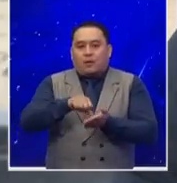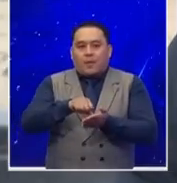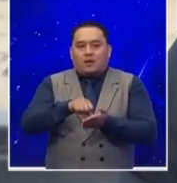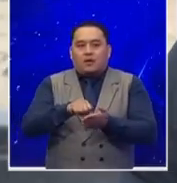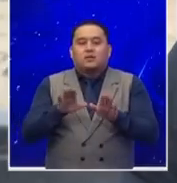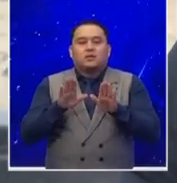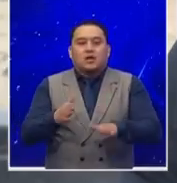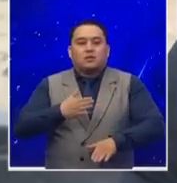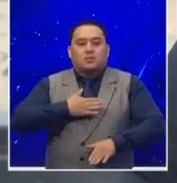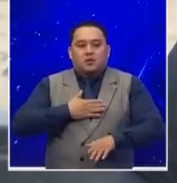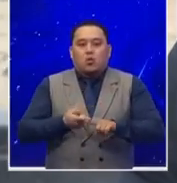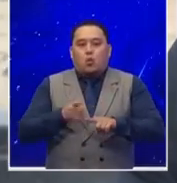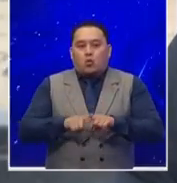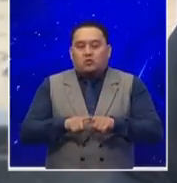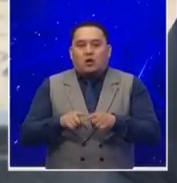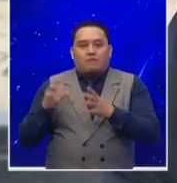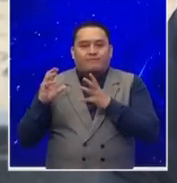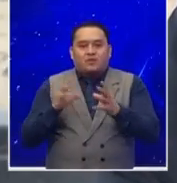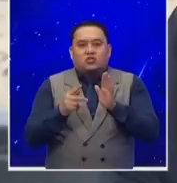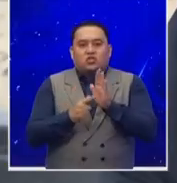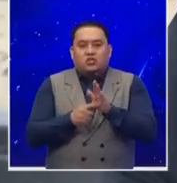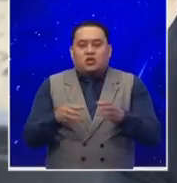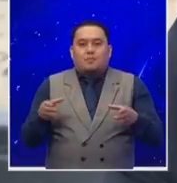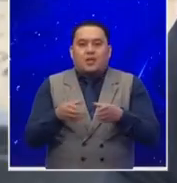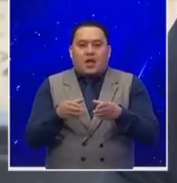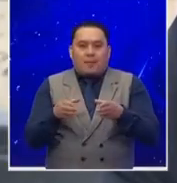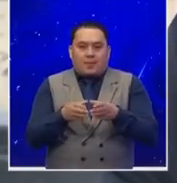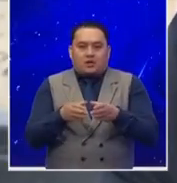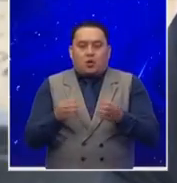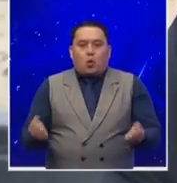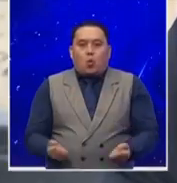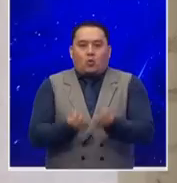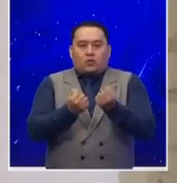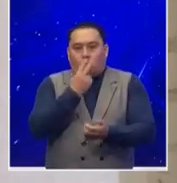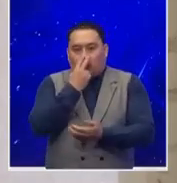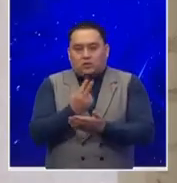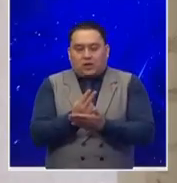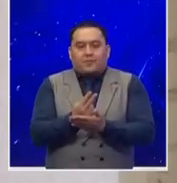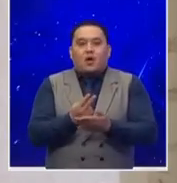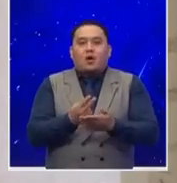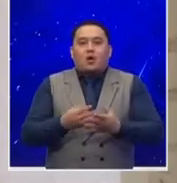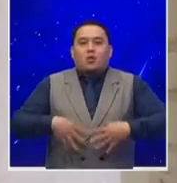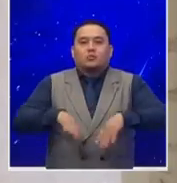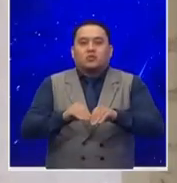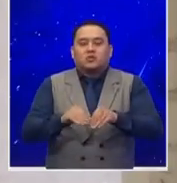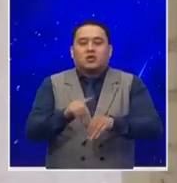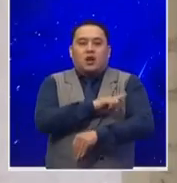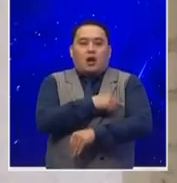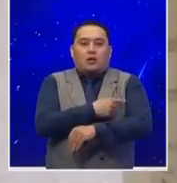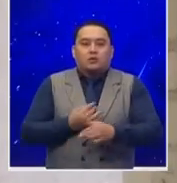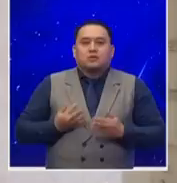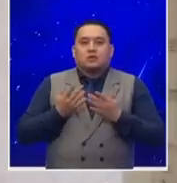Тек біз ғана емес, осындағы тасымалдаушы 7 мекеме өкілдері қолдау білдірді бір ауыздан. Жолаушылардың санитарлық